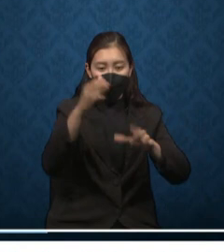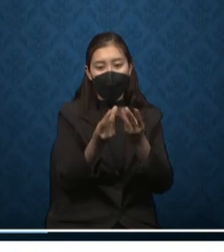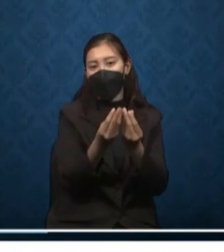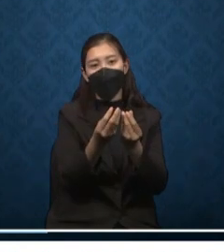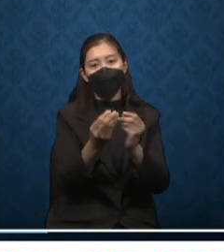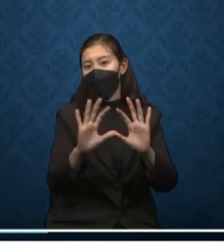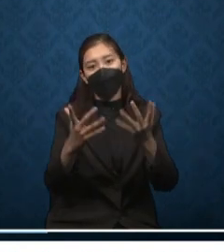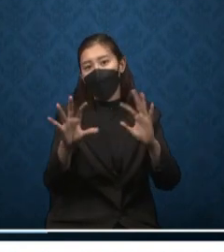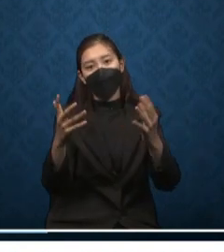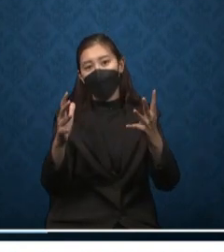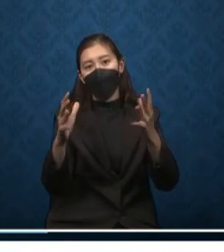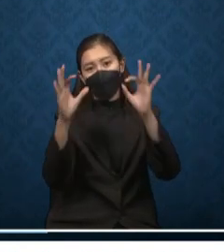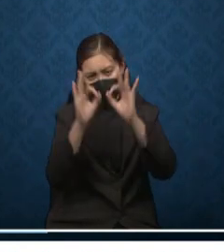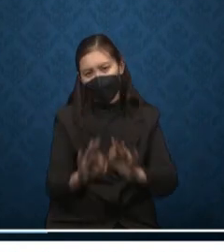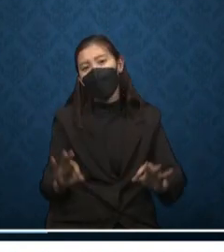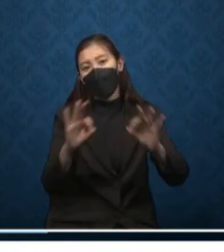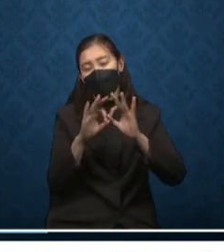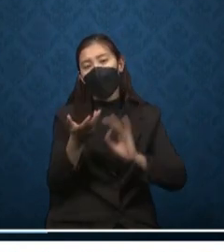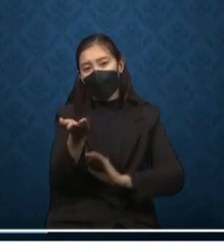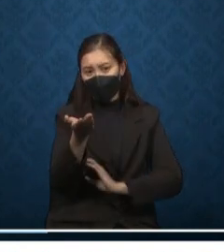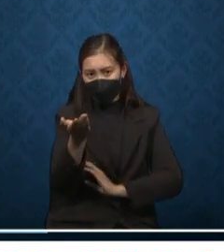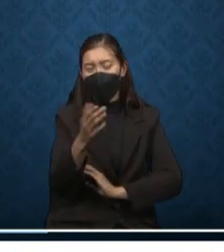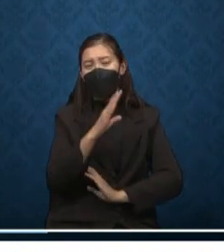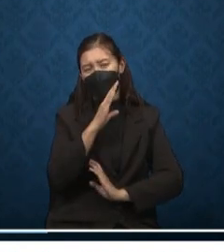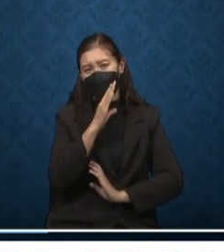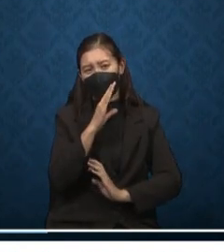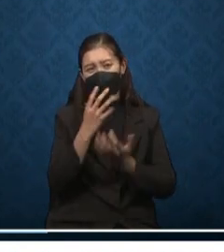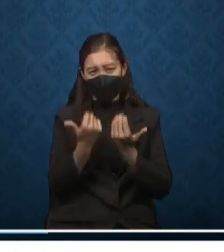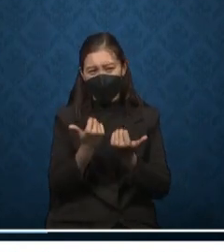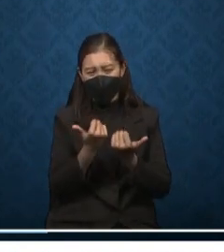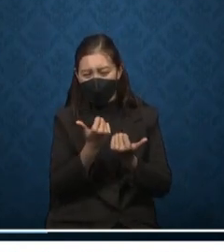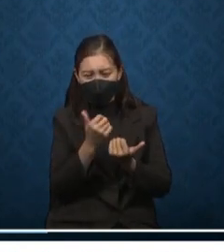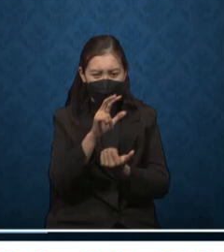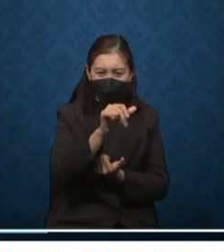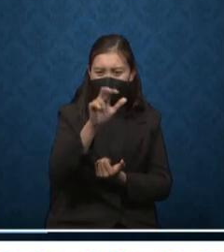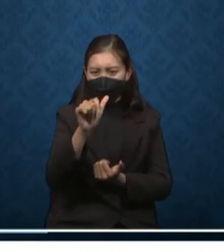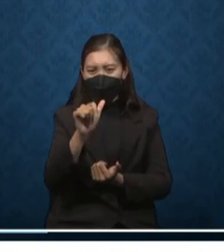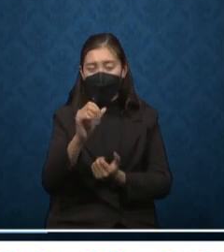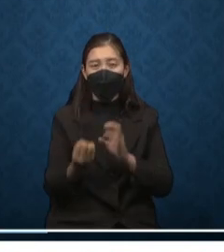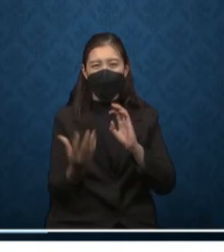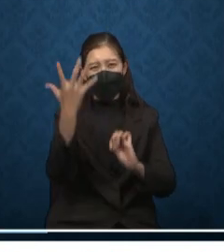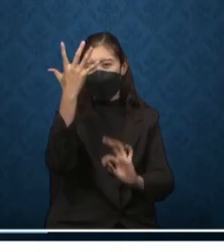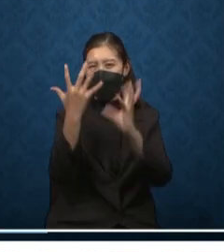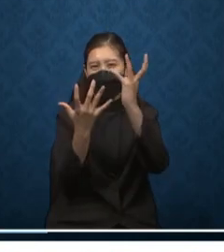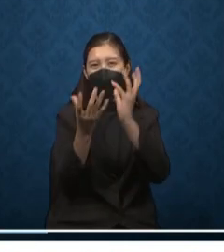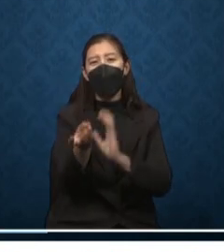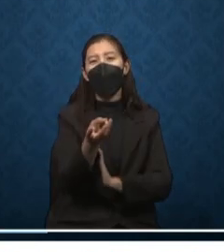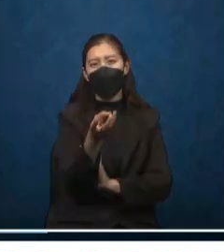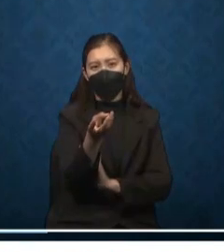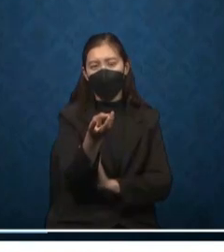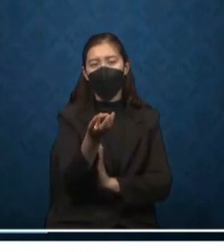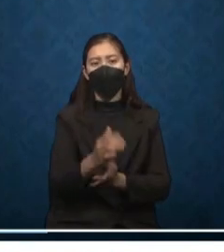าติที่มันมีอยู่แล้วจึงเป็นหัวใจสำคัญอย่างยิ่งแล้วเราเหลือป่าชายเลนเนี่ยน้อยมากนะครับในขณะเดียวกันในต่างประเท